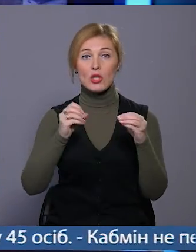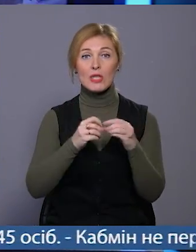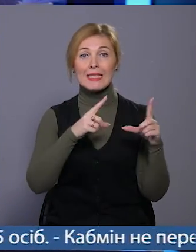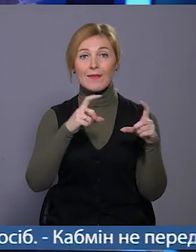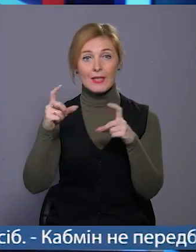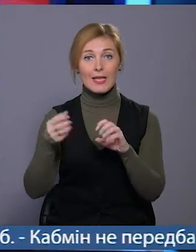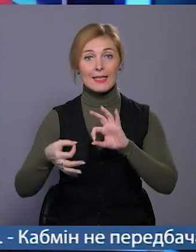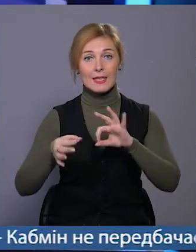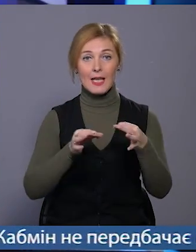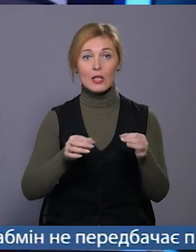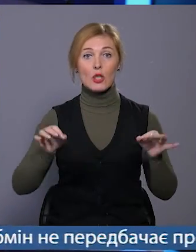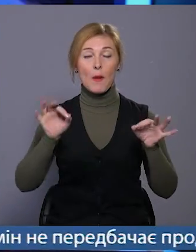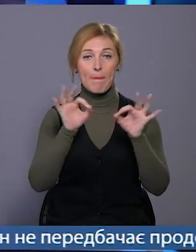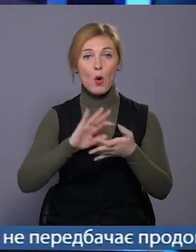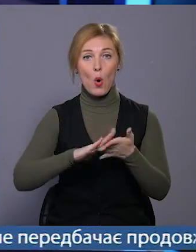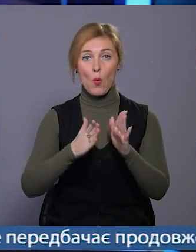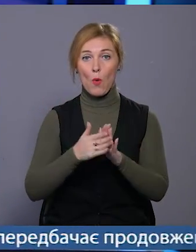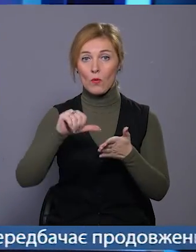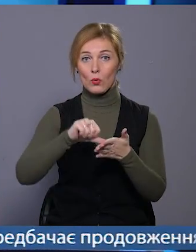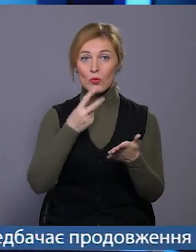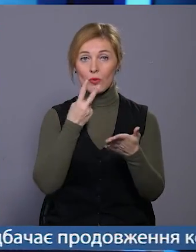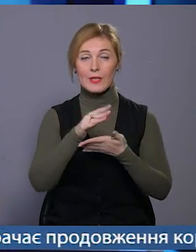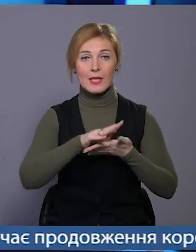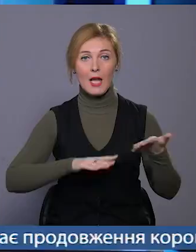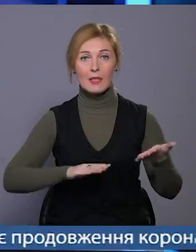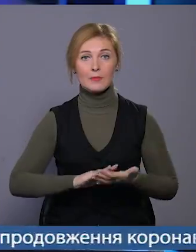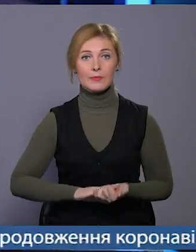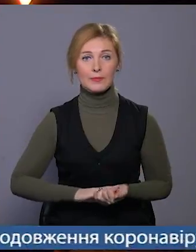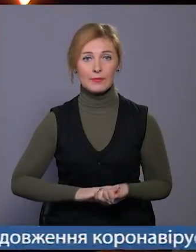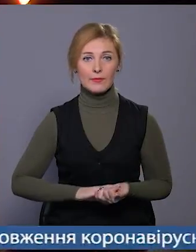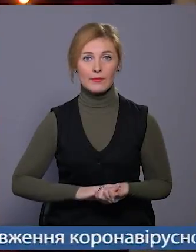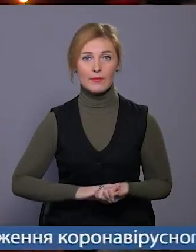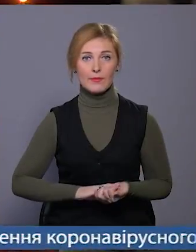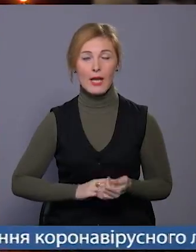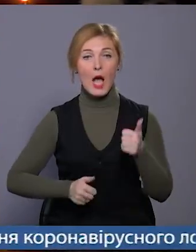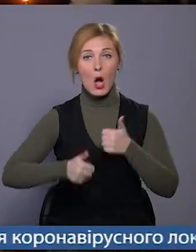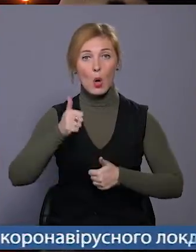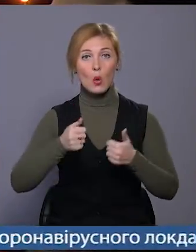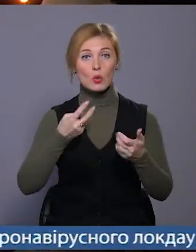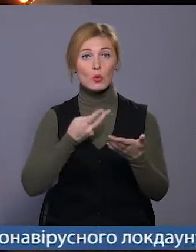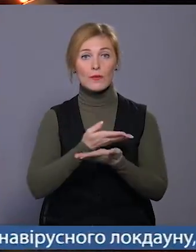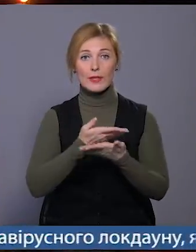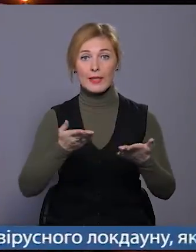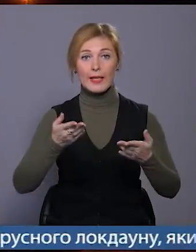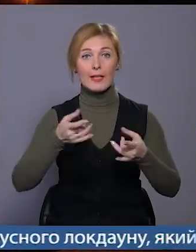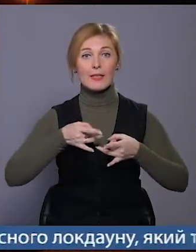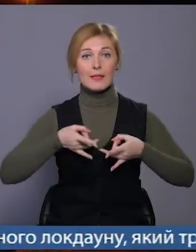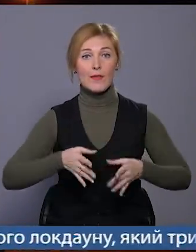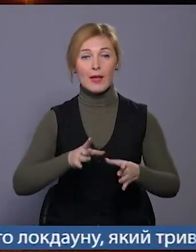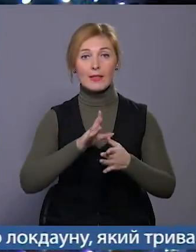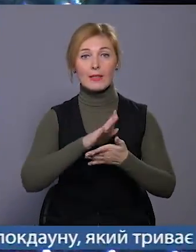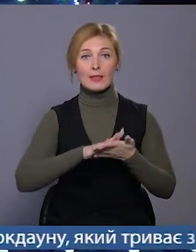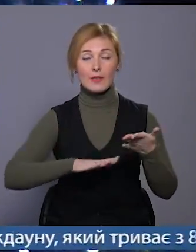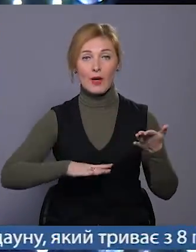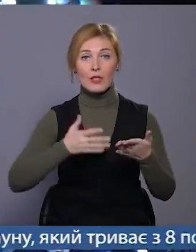світлин. Детальніше про умови участі у конкурсі дивіться у сюжеті. Конкурс світлин «Різдвяний Хмельницький» триває. Свої